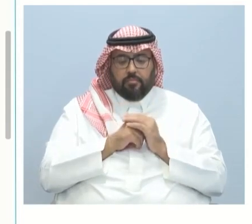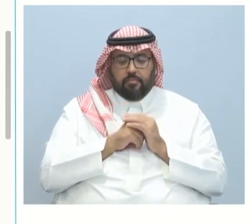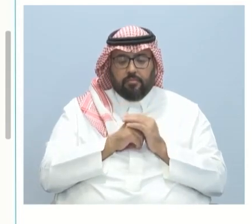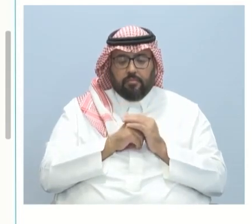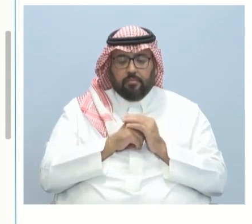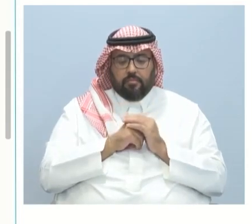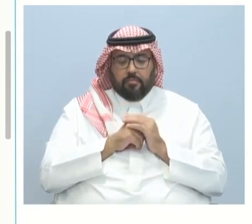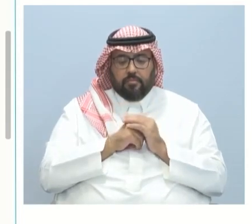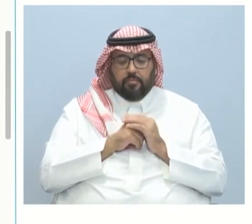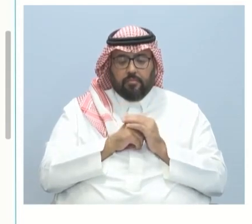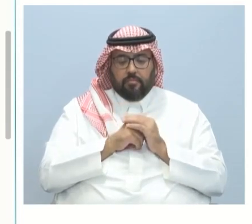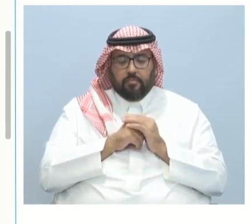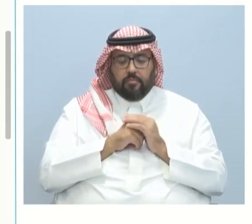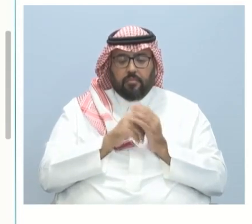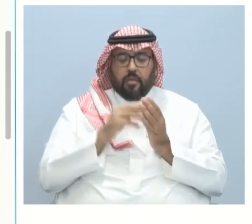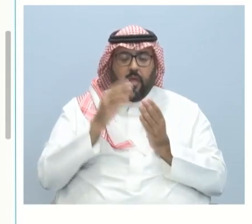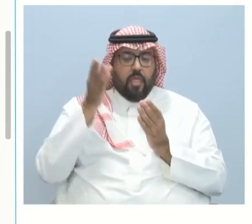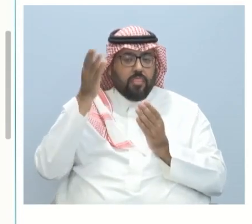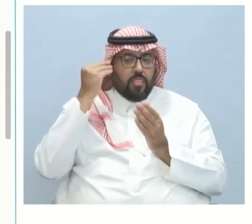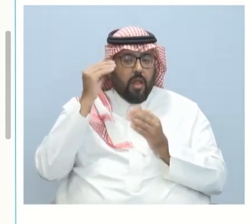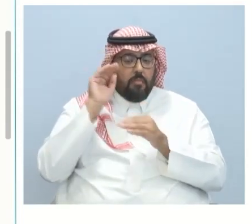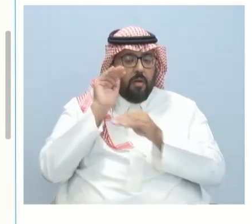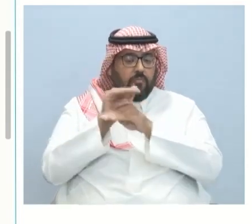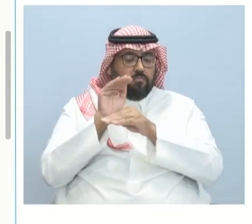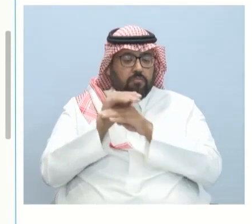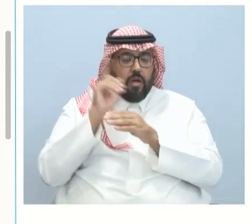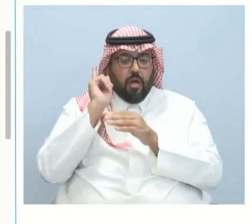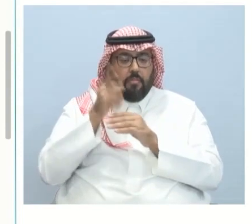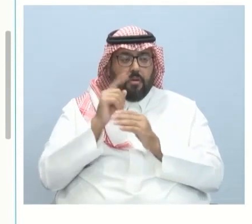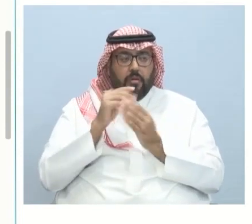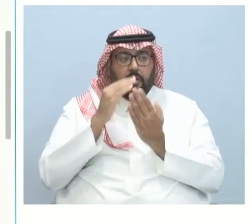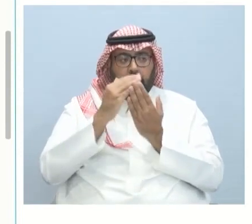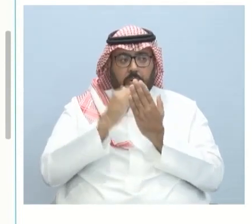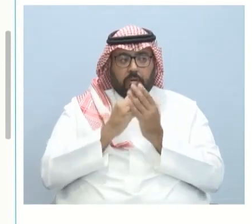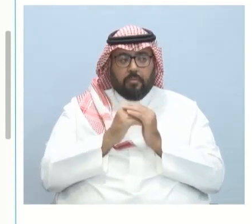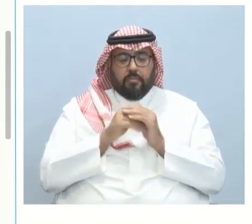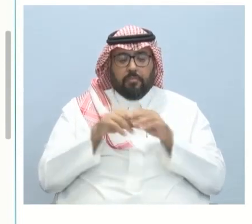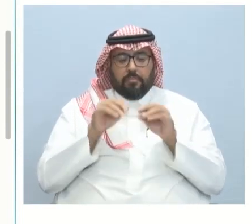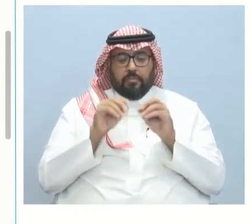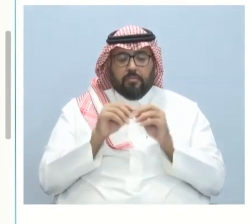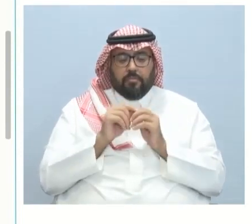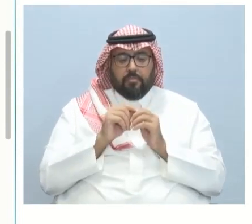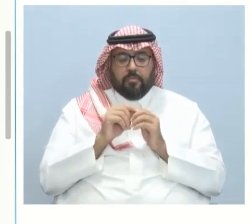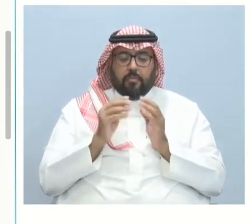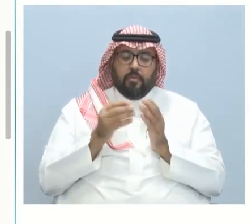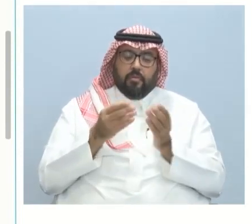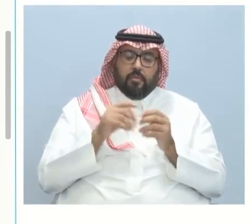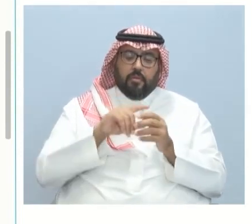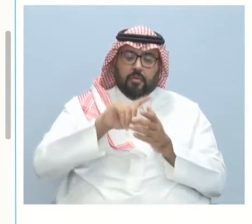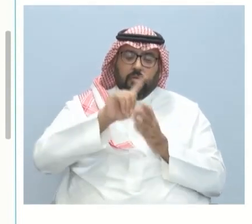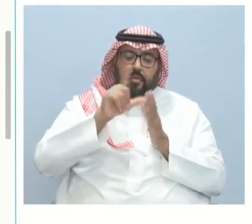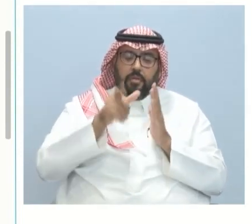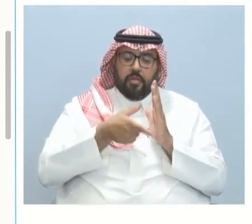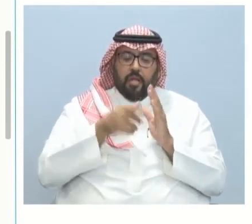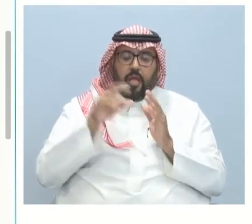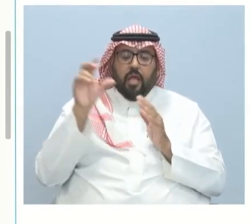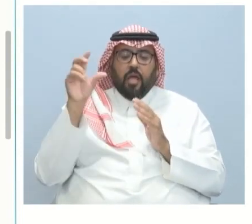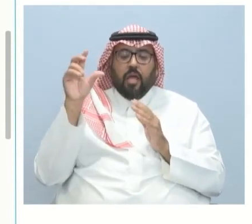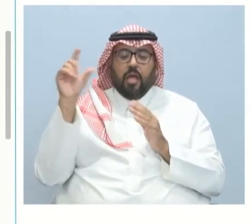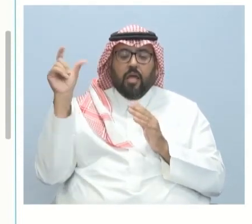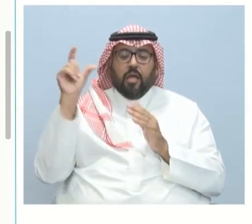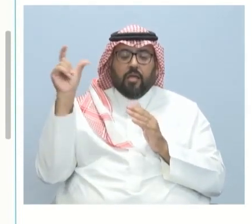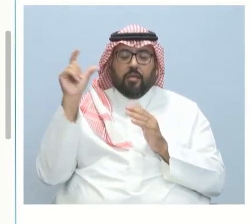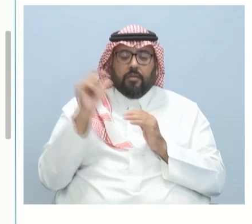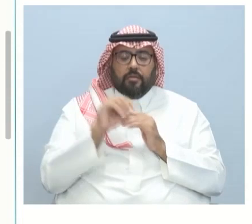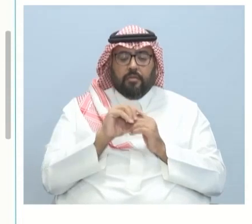الخضراء وفقا للتعليمات البرمجيه الموجوده للروبوت ثم الدائره